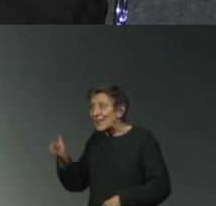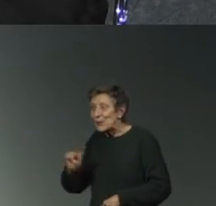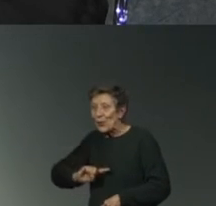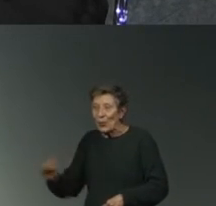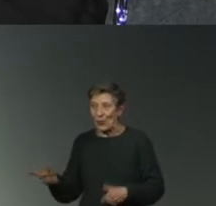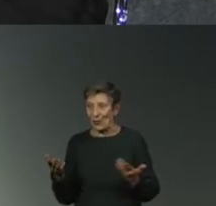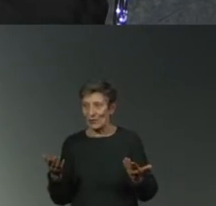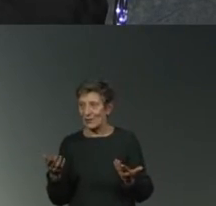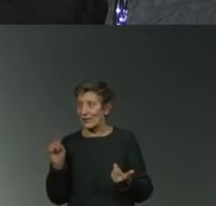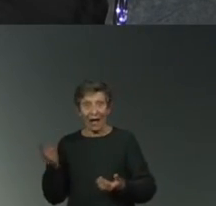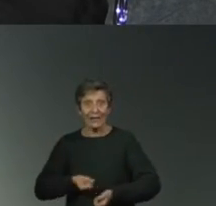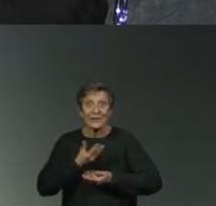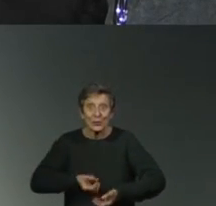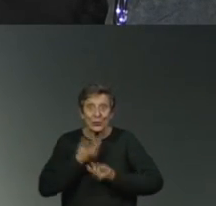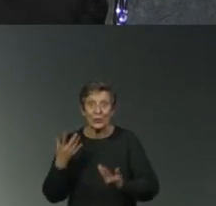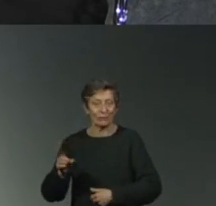C'est un discours.